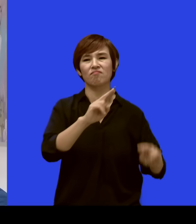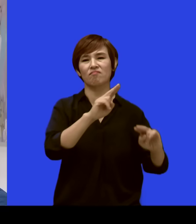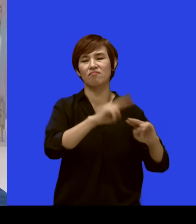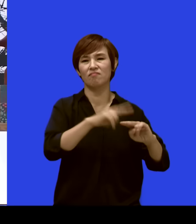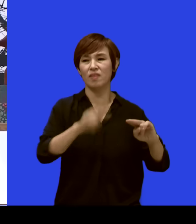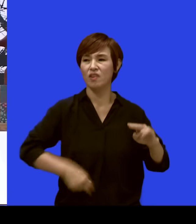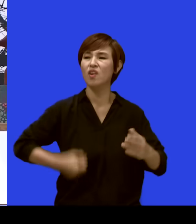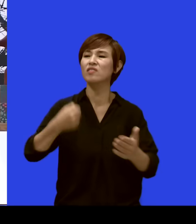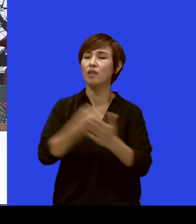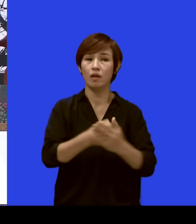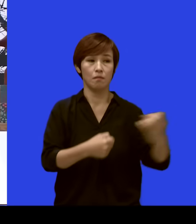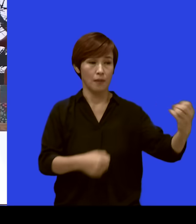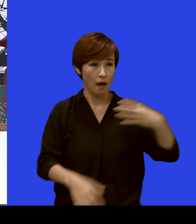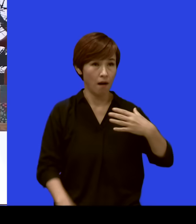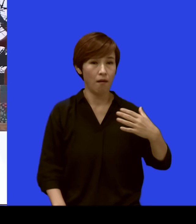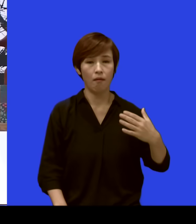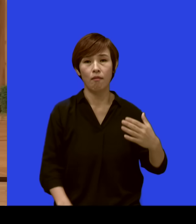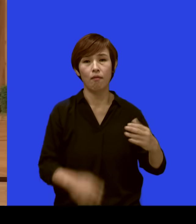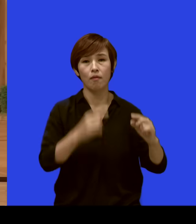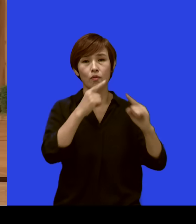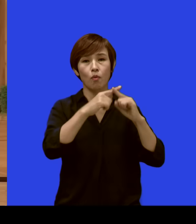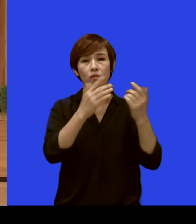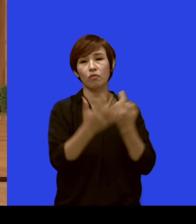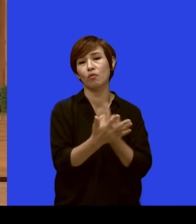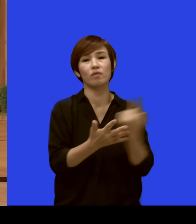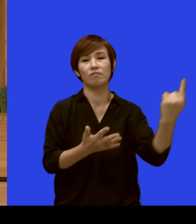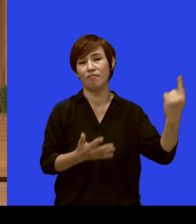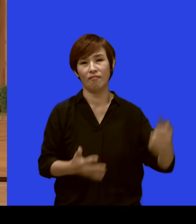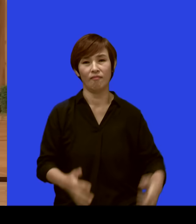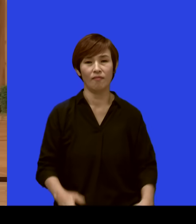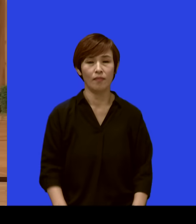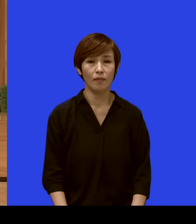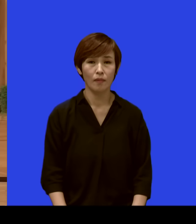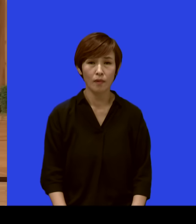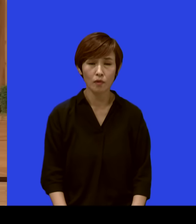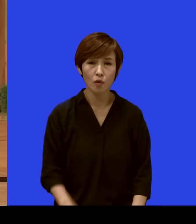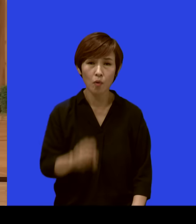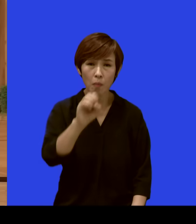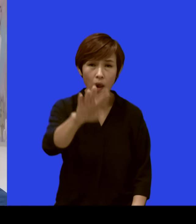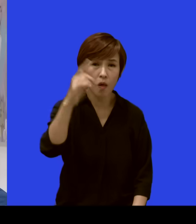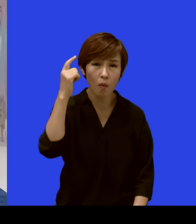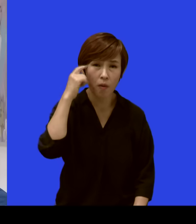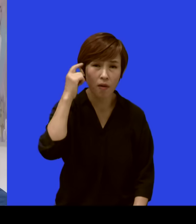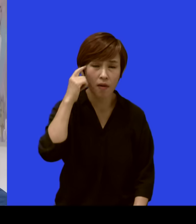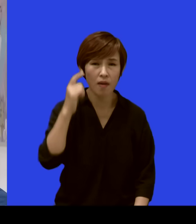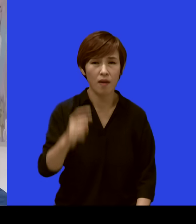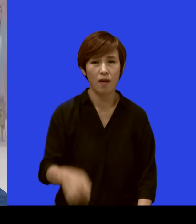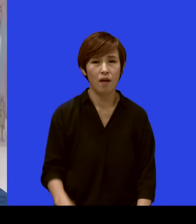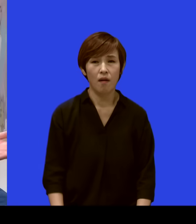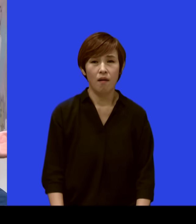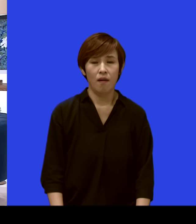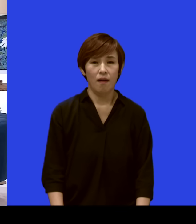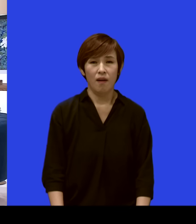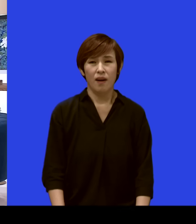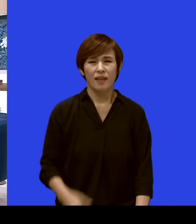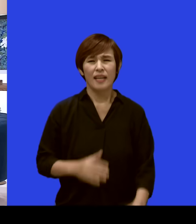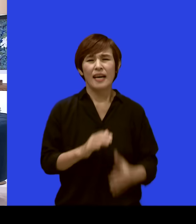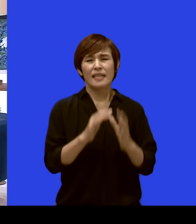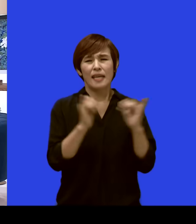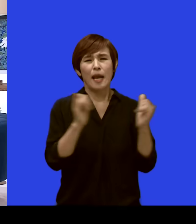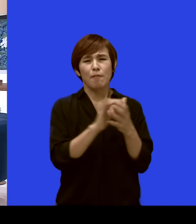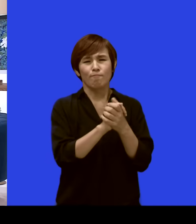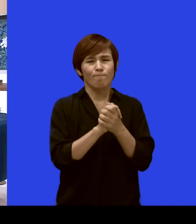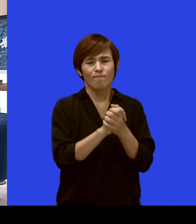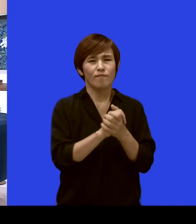기회에 결정하시죠. 뭐 그렇게 말한 사람도 있었어요. 그래서 정말 그렇게 말하는 이유는 뭐라고 생각하셨어요? 그러니까 아까 좀 제가 사람에 대한